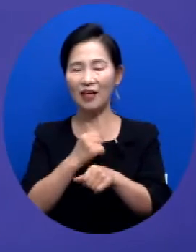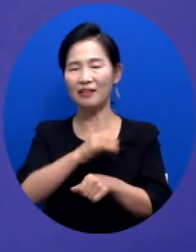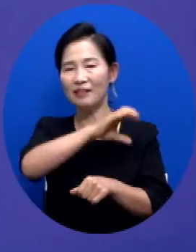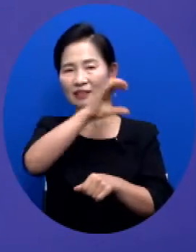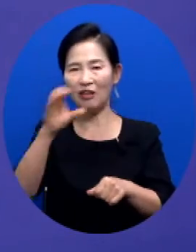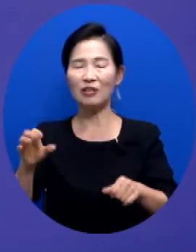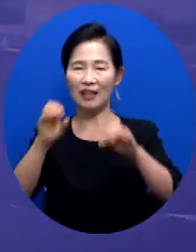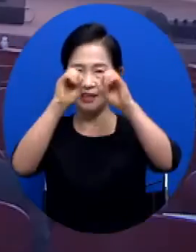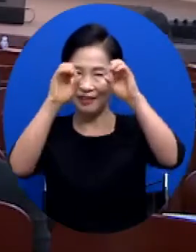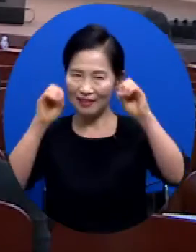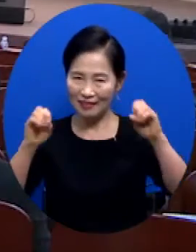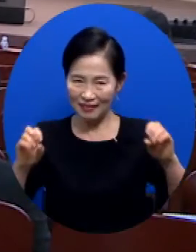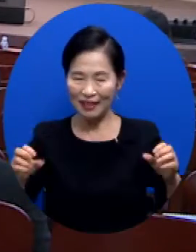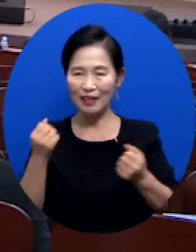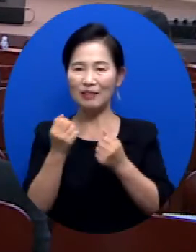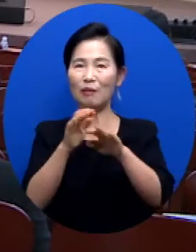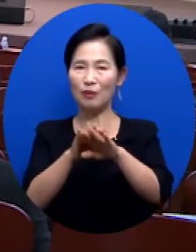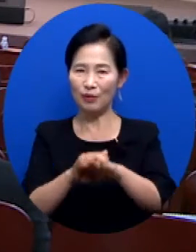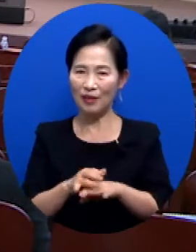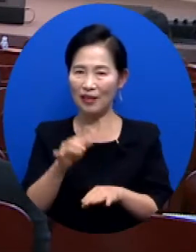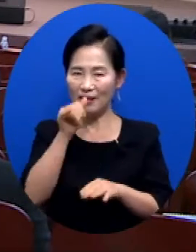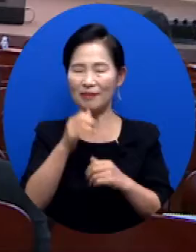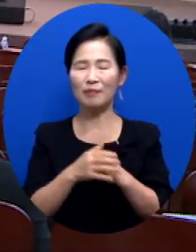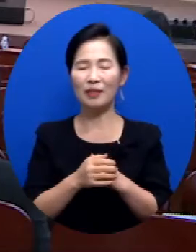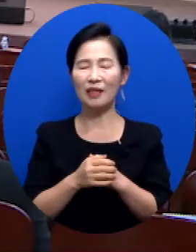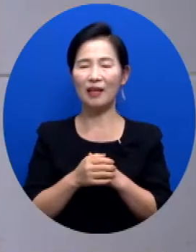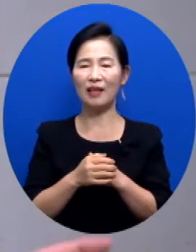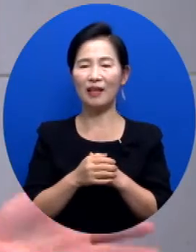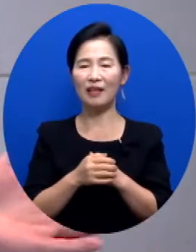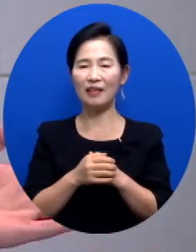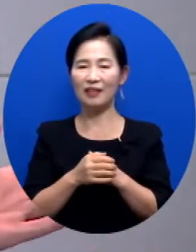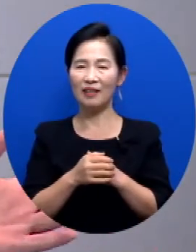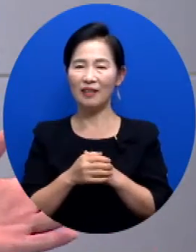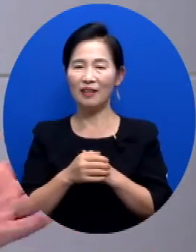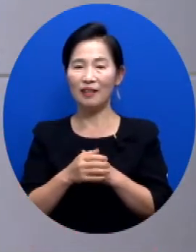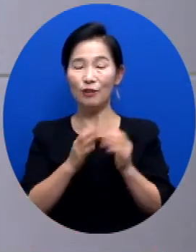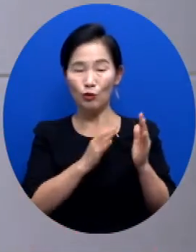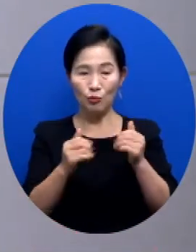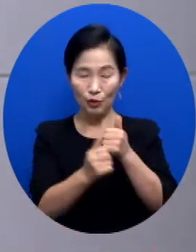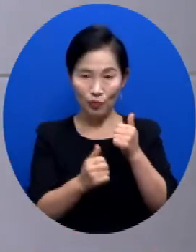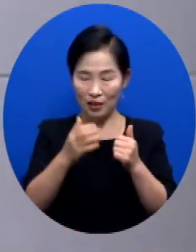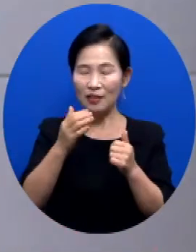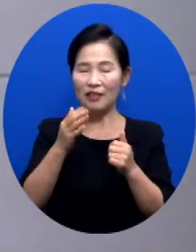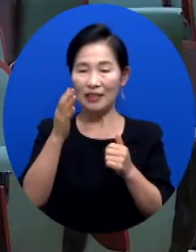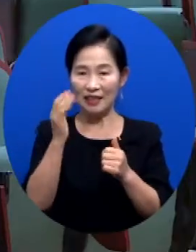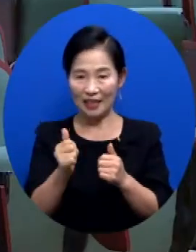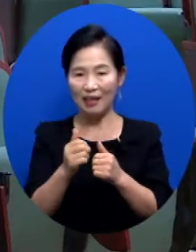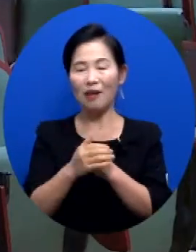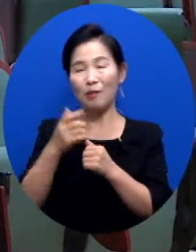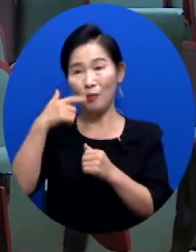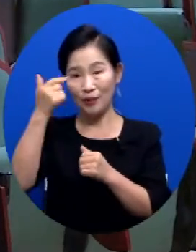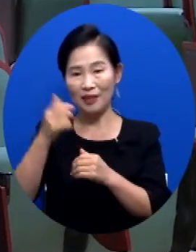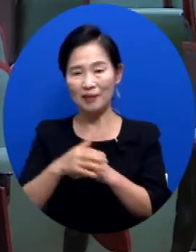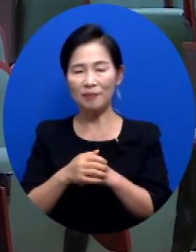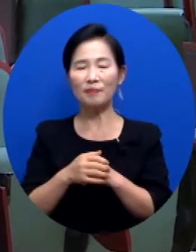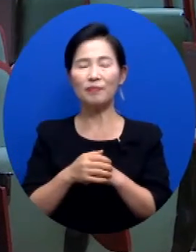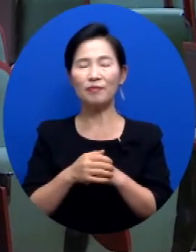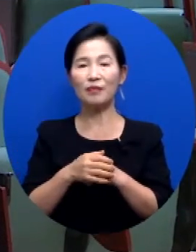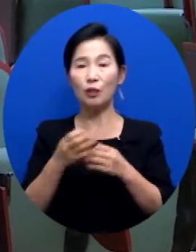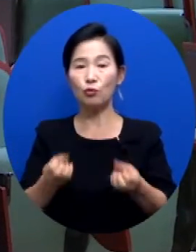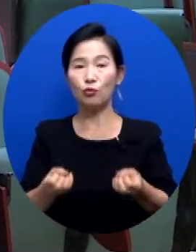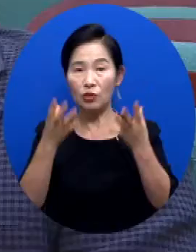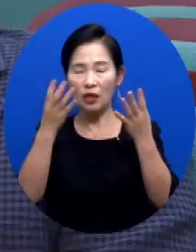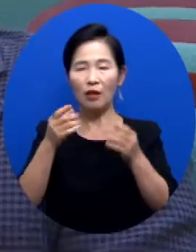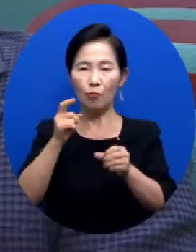진행했습니다 설명회에서 성탄트리 축제의 준비위원장 예 동률 목사는 축제에 취지와